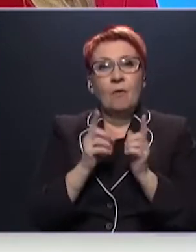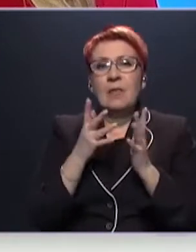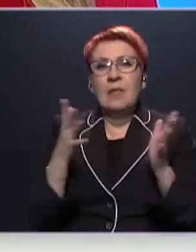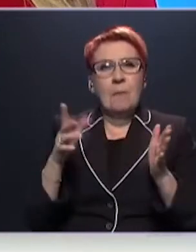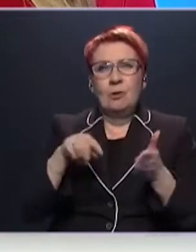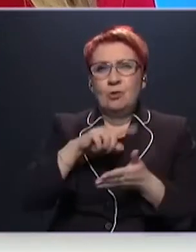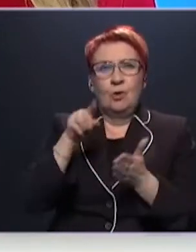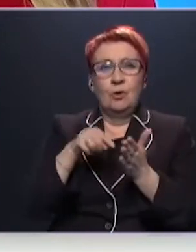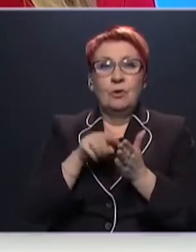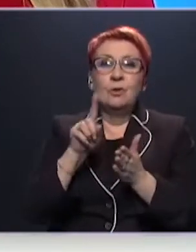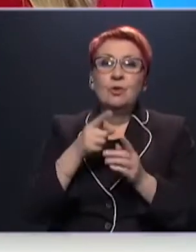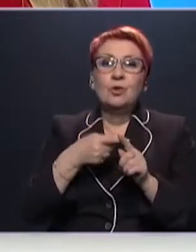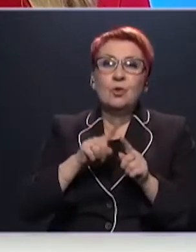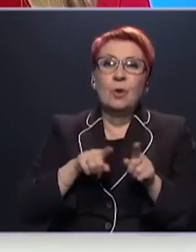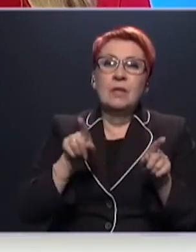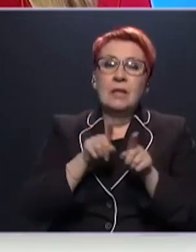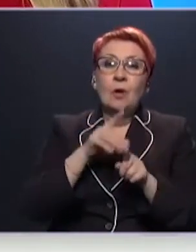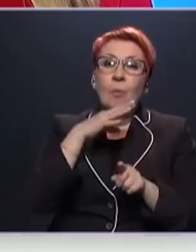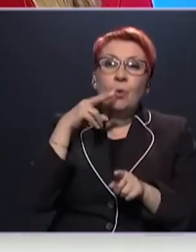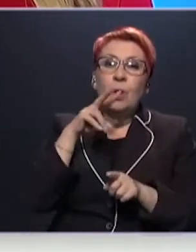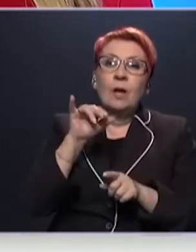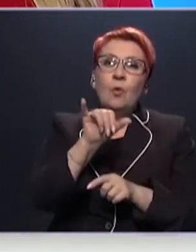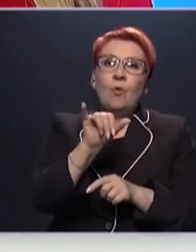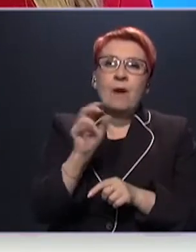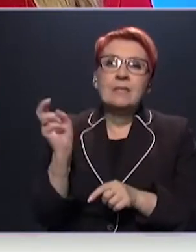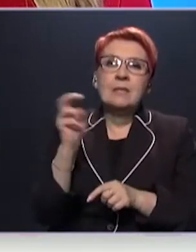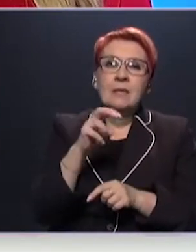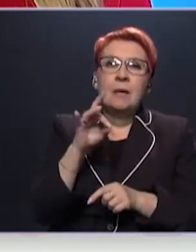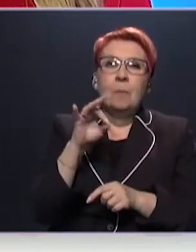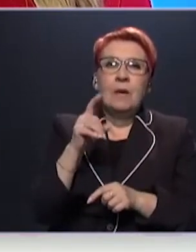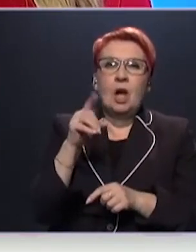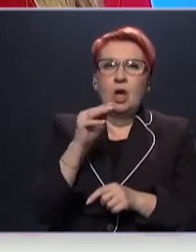городка, что это такое, много ли у вас прихожан?